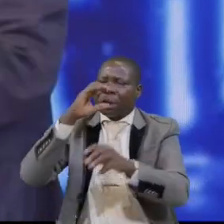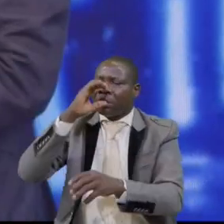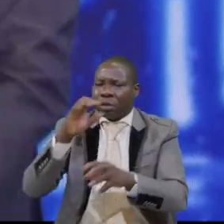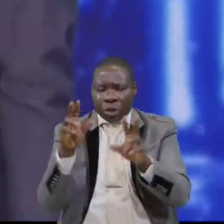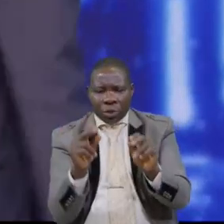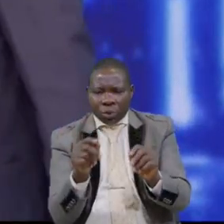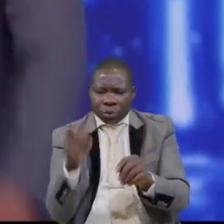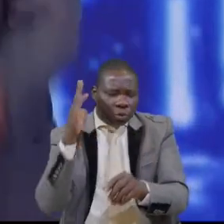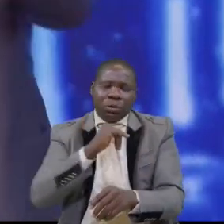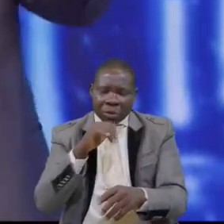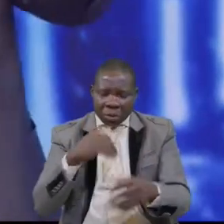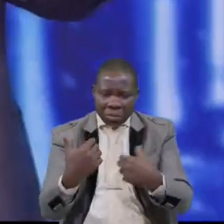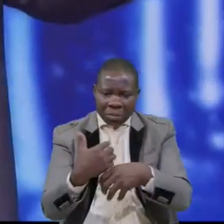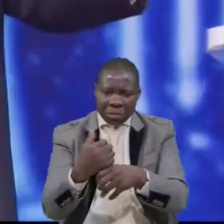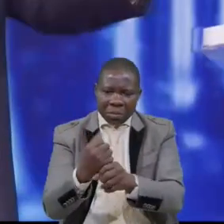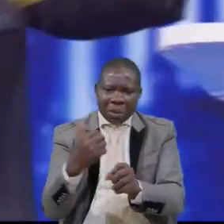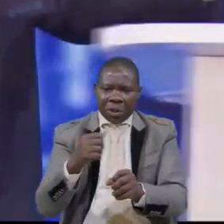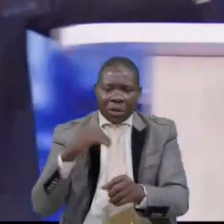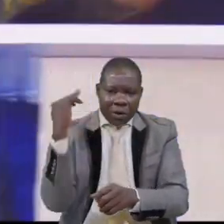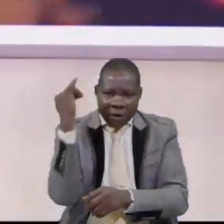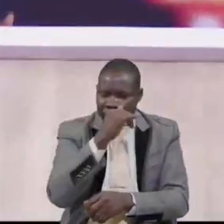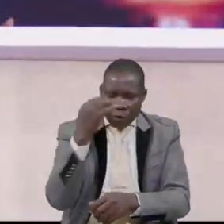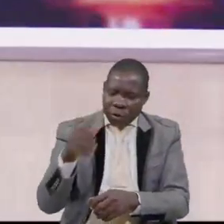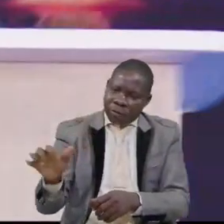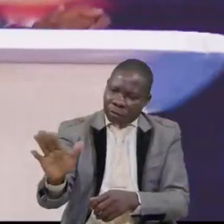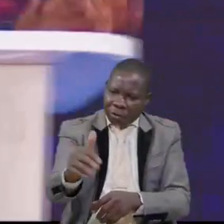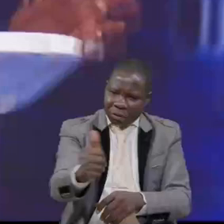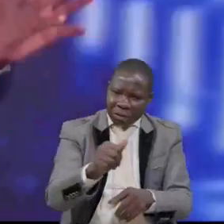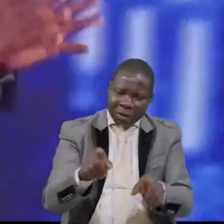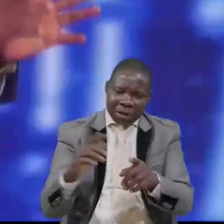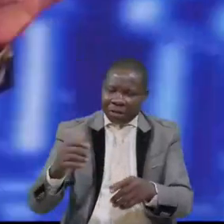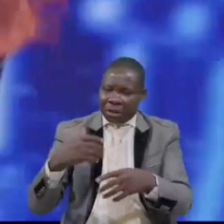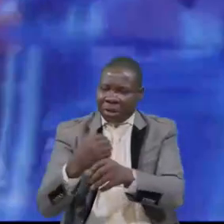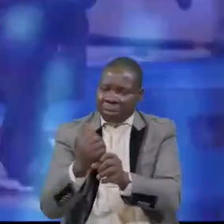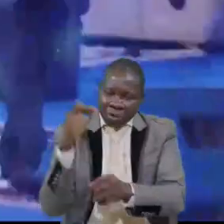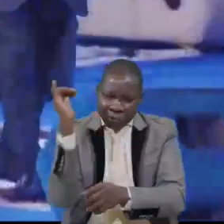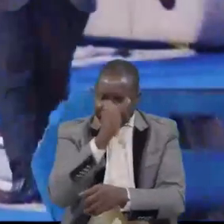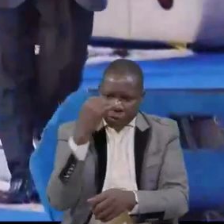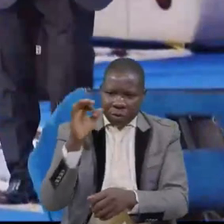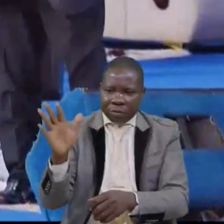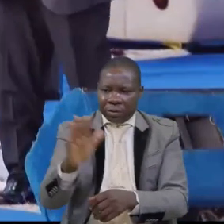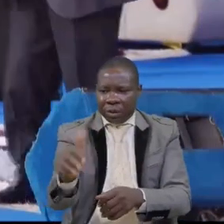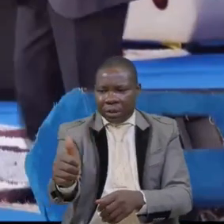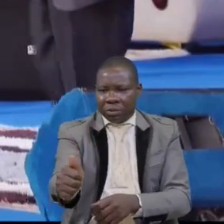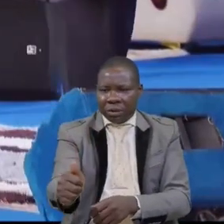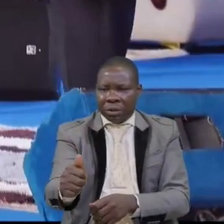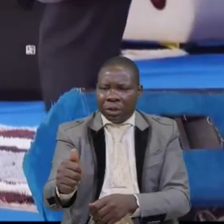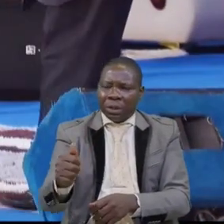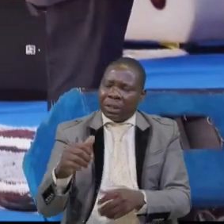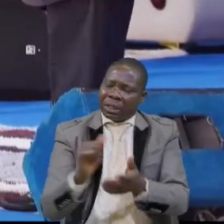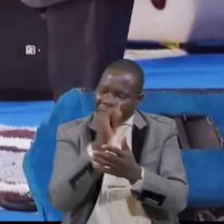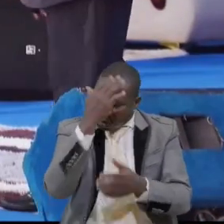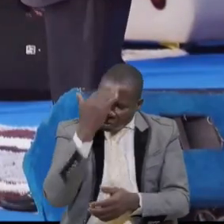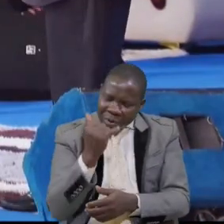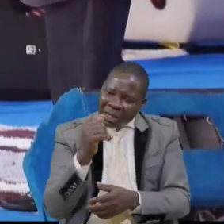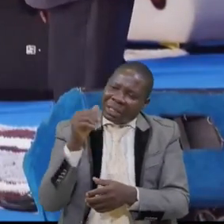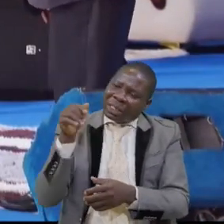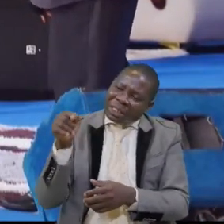ne te ridiculise pas comme il se ridiculise. Voilà pourquoi Daniel a résolu dans son cœur